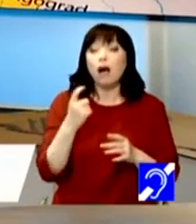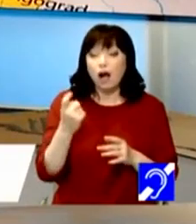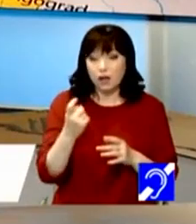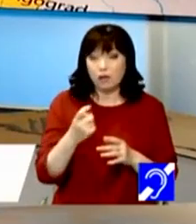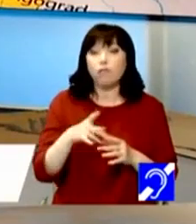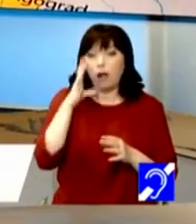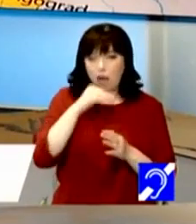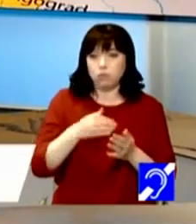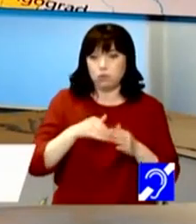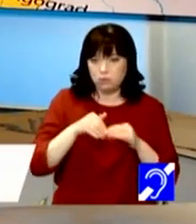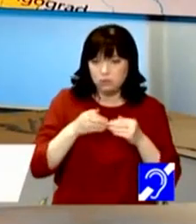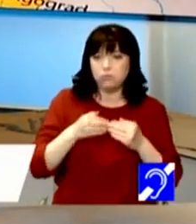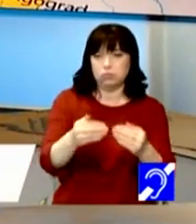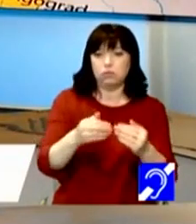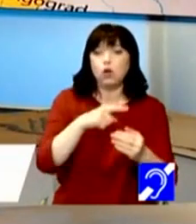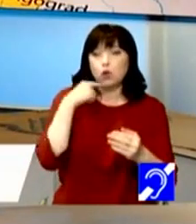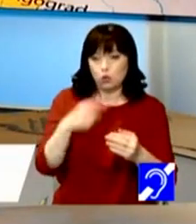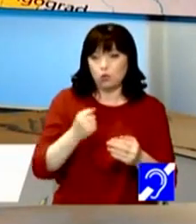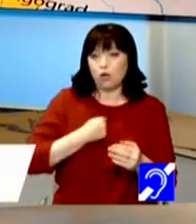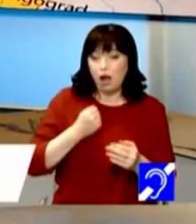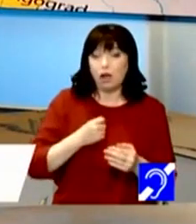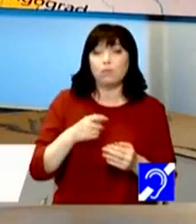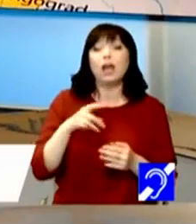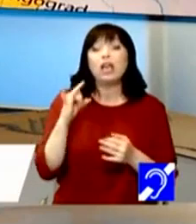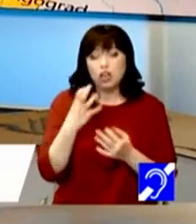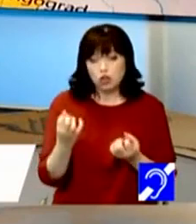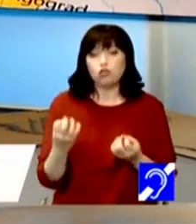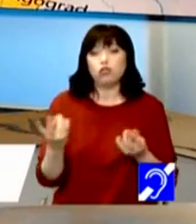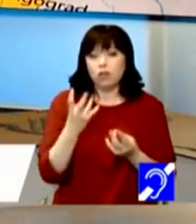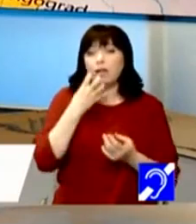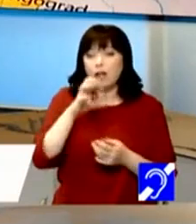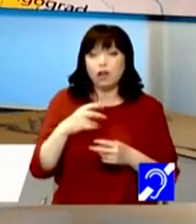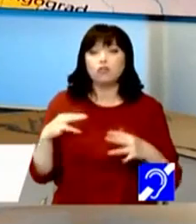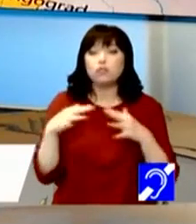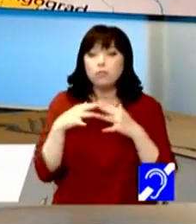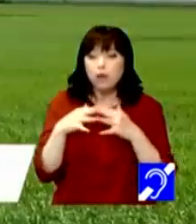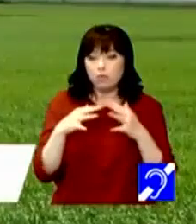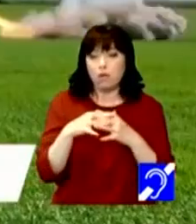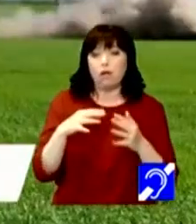rusești. Lupte intense se duc și la gurile Dunării cu rușii ce au ocupat insula Șerpilor.